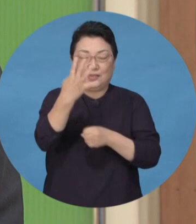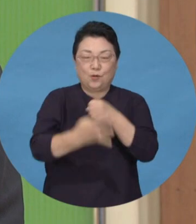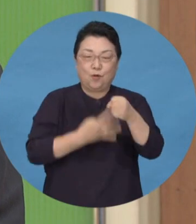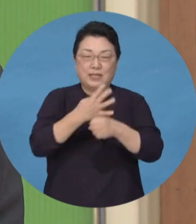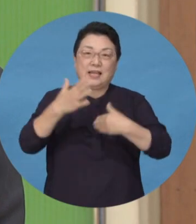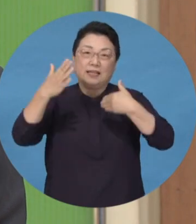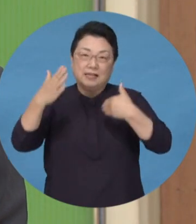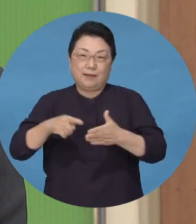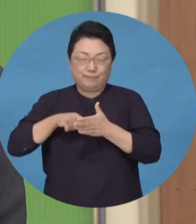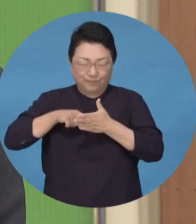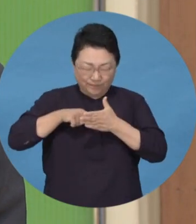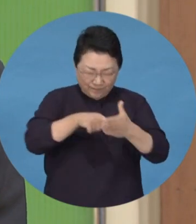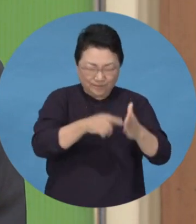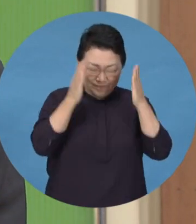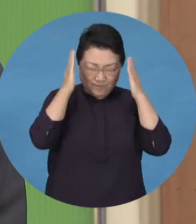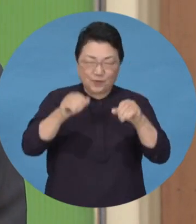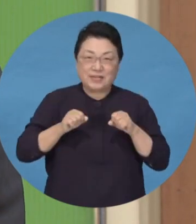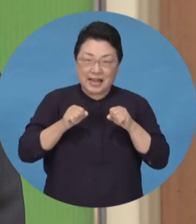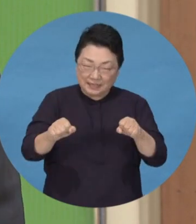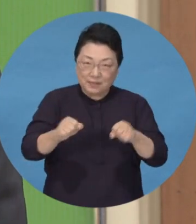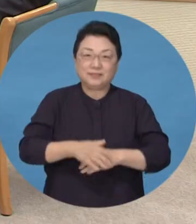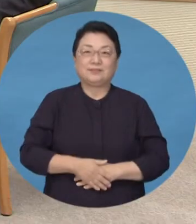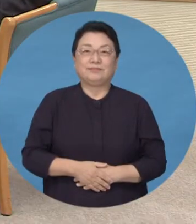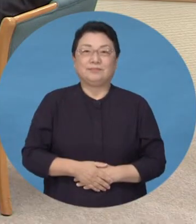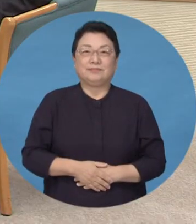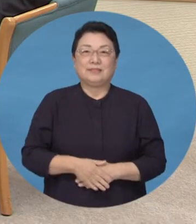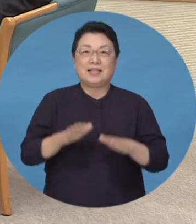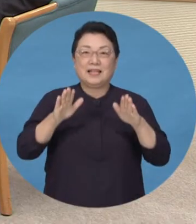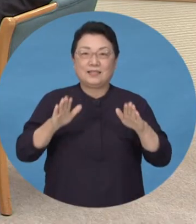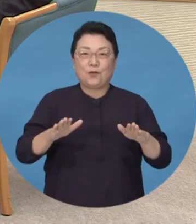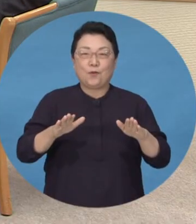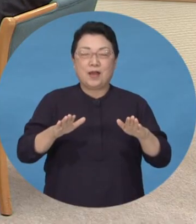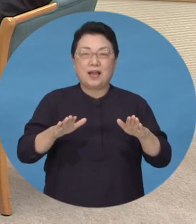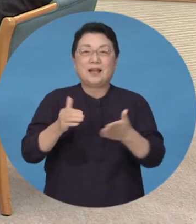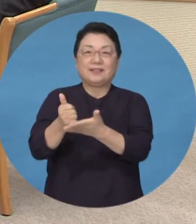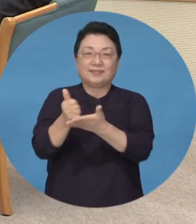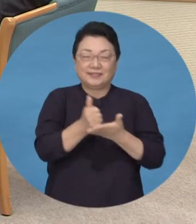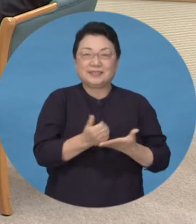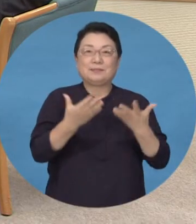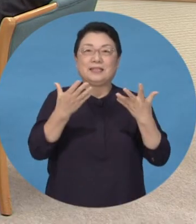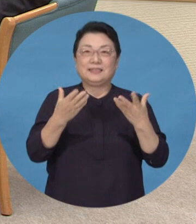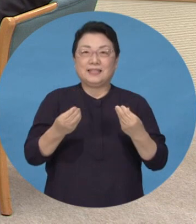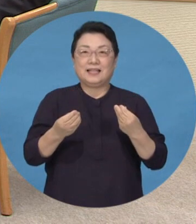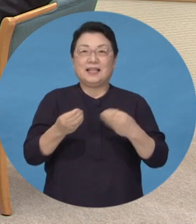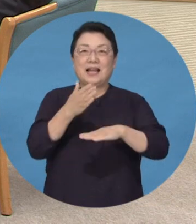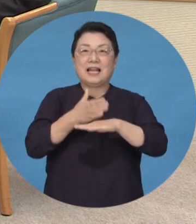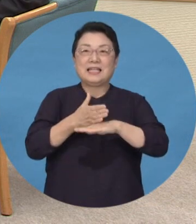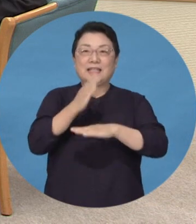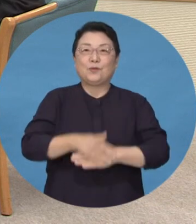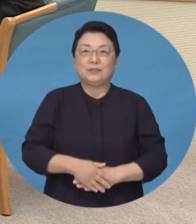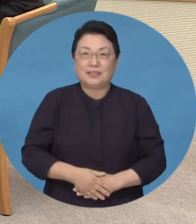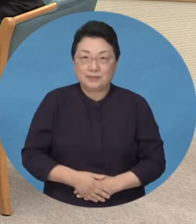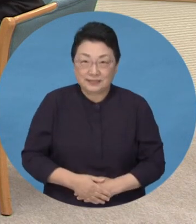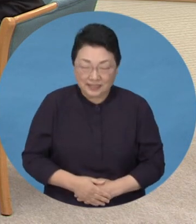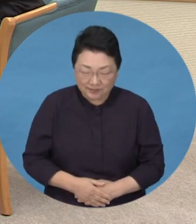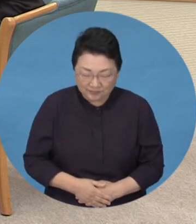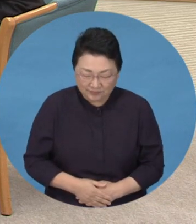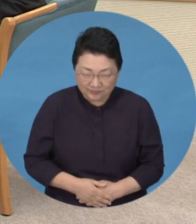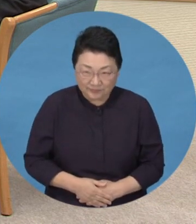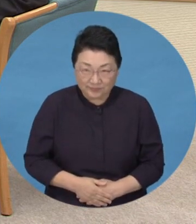全力投球をしていきたいと思っております今日はなぜこうた後人お話を伺いましたどうもありがとうございましありがとうございまし